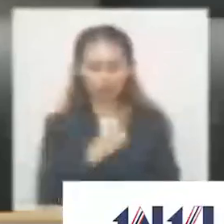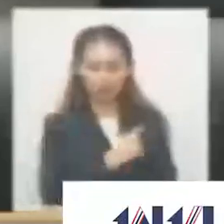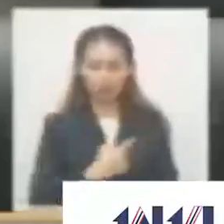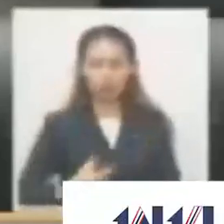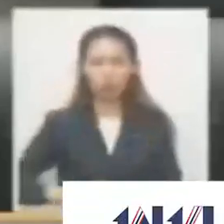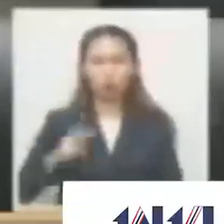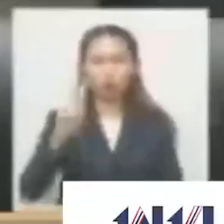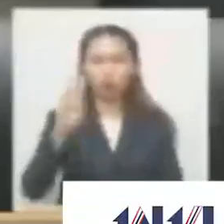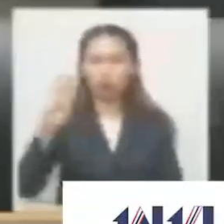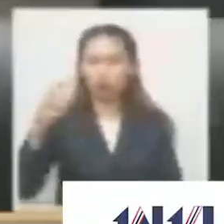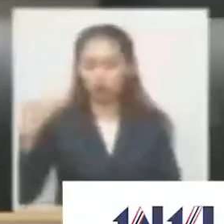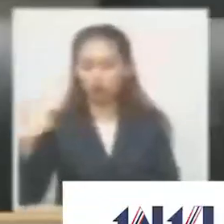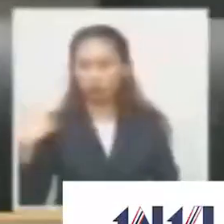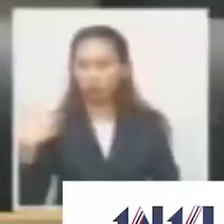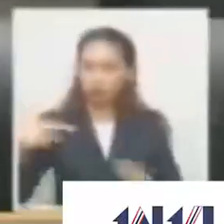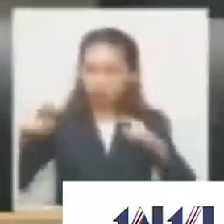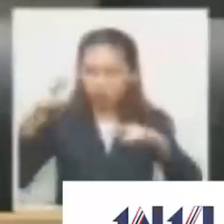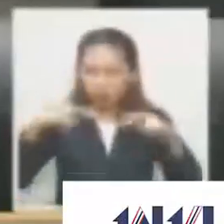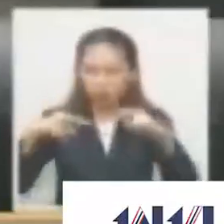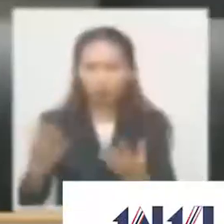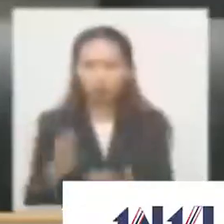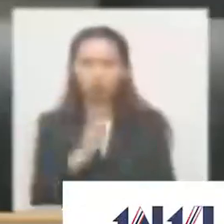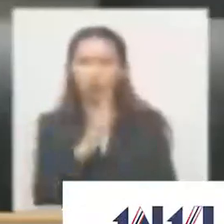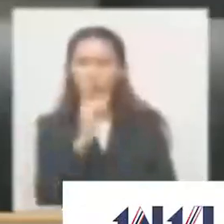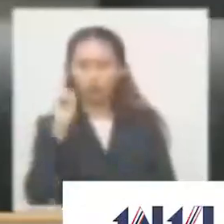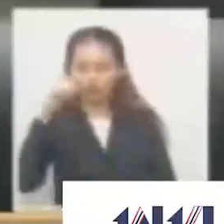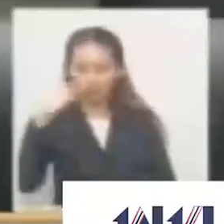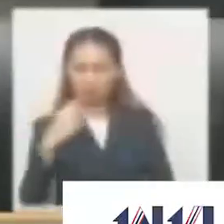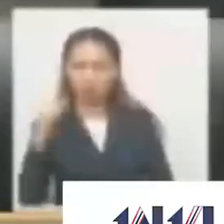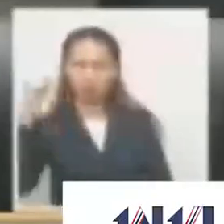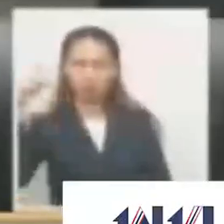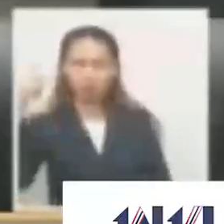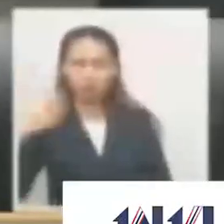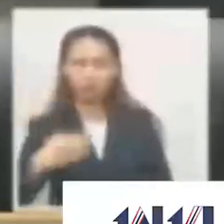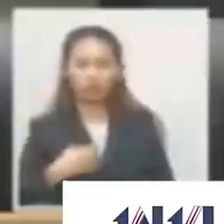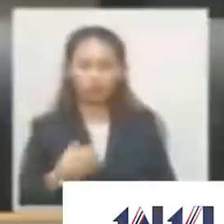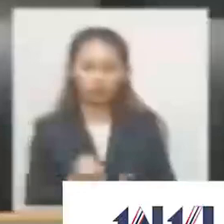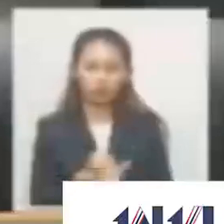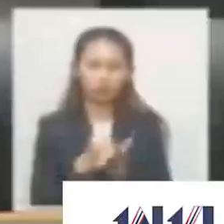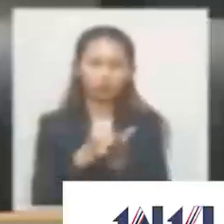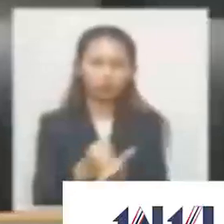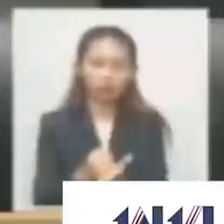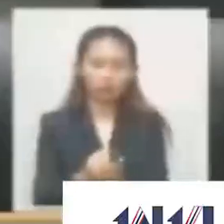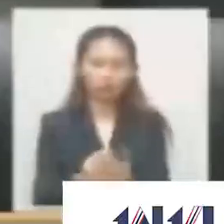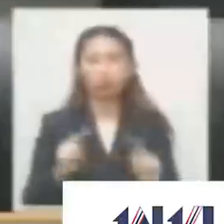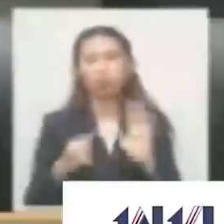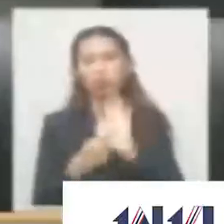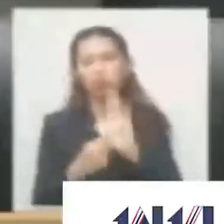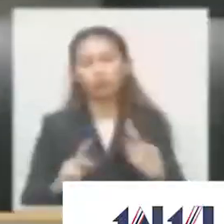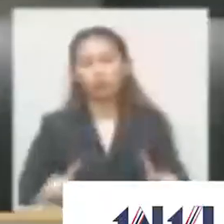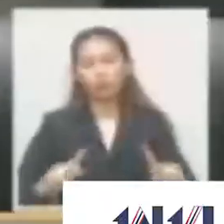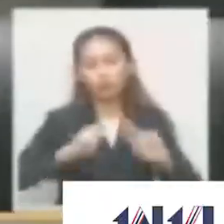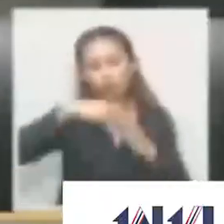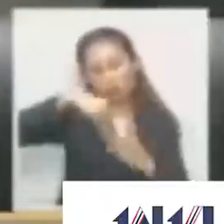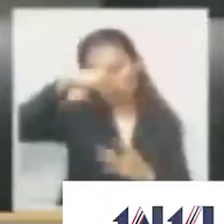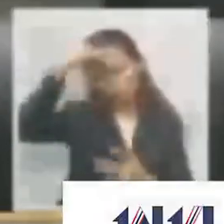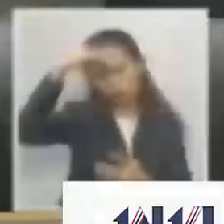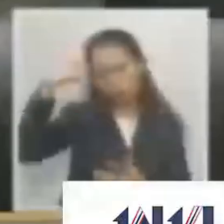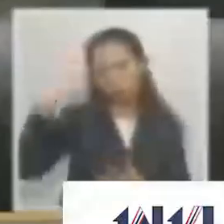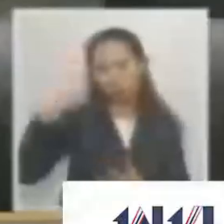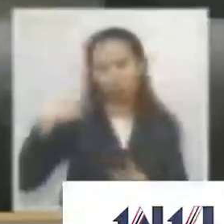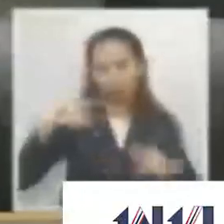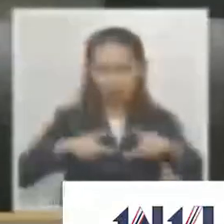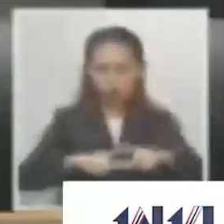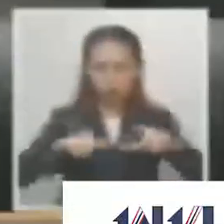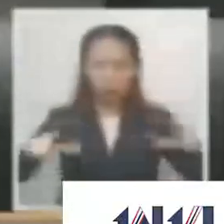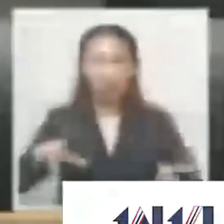าทุกคนไปเที่ยวนะครับมันก็จะเกิดการท่องเที่ยวกระทรวงศึกษาธิการนะครับจะเข้าพัฒนาอะไรได้บ้างรวมทั้งนั้นเหมาะสมครับมีที่500ไร่บางครั้งอ